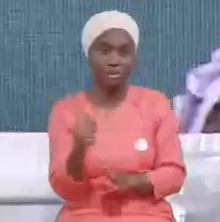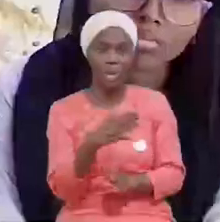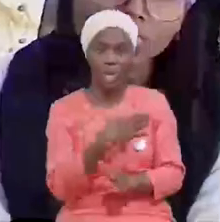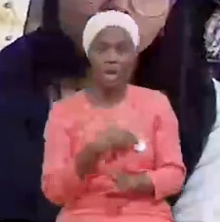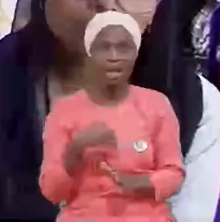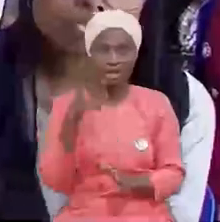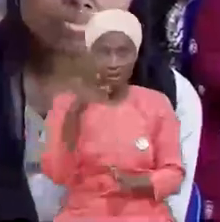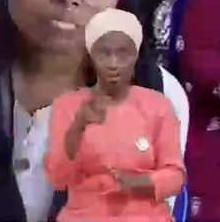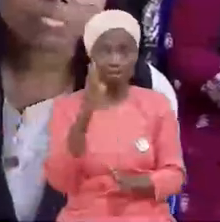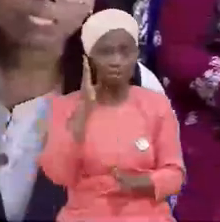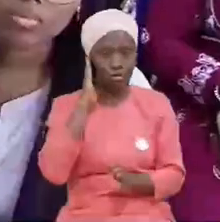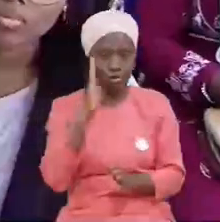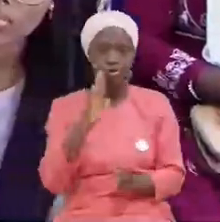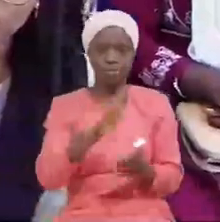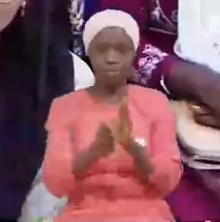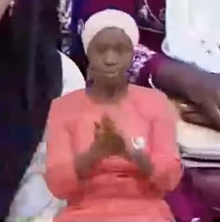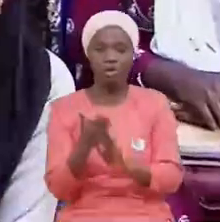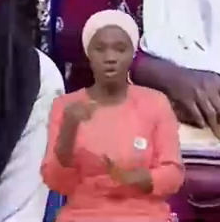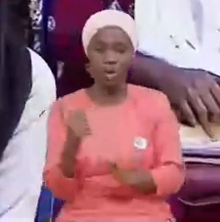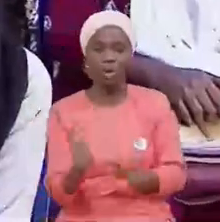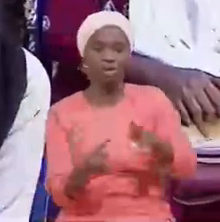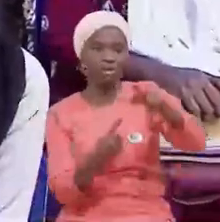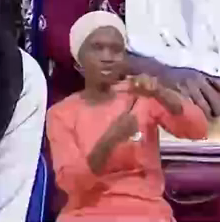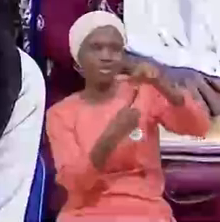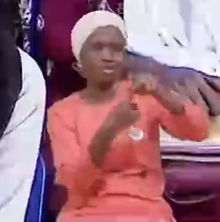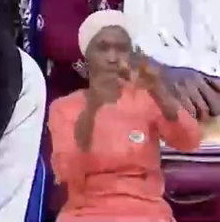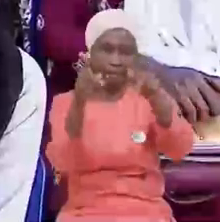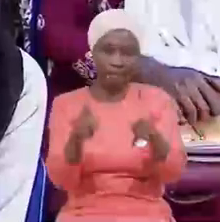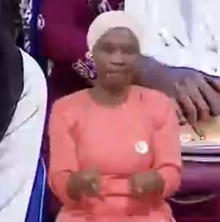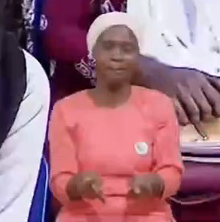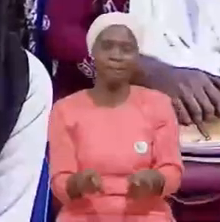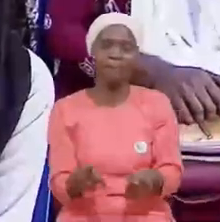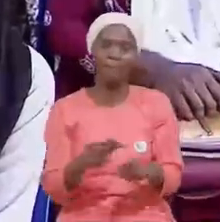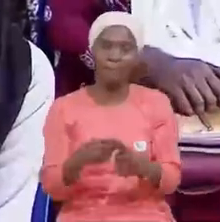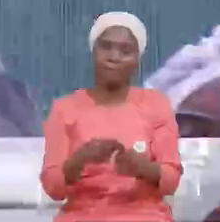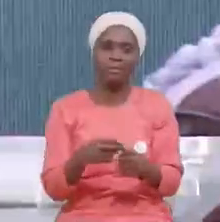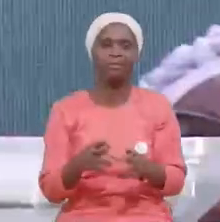Et le zéro à côté de 1 devient 10 et vous deviendrez bientôt un héros.